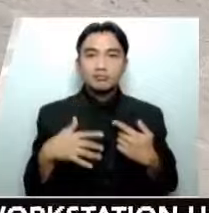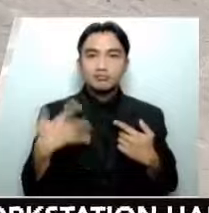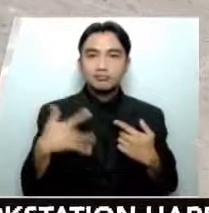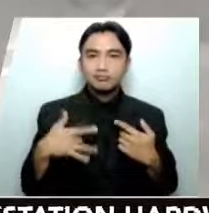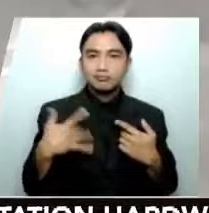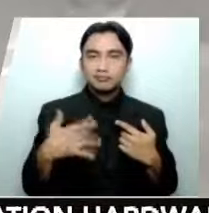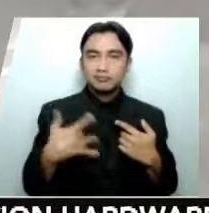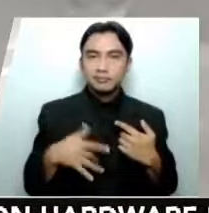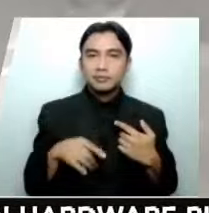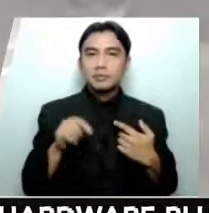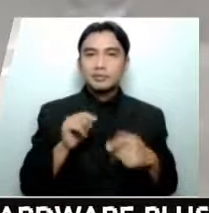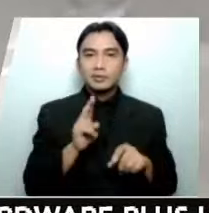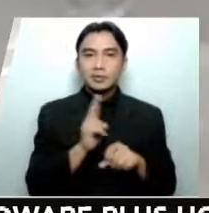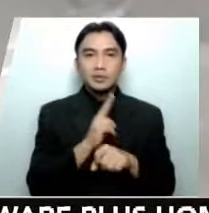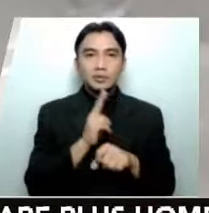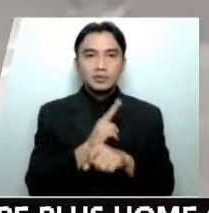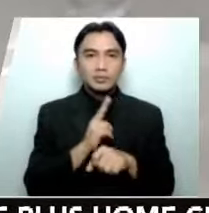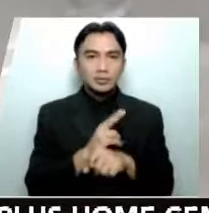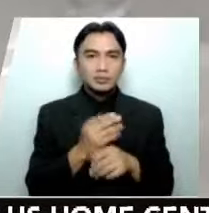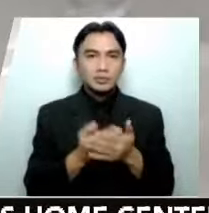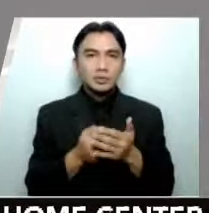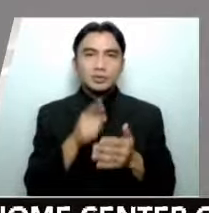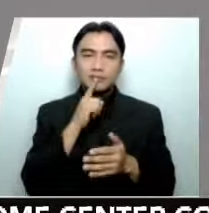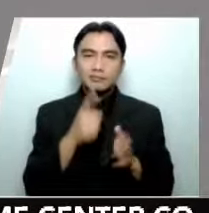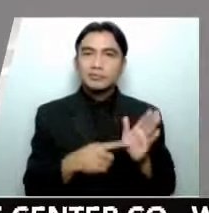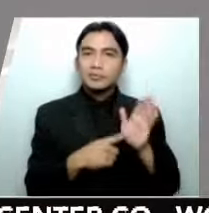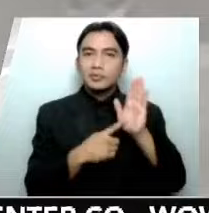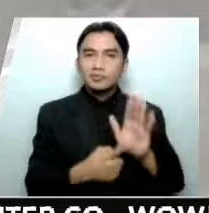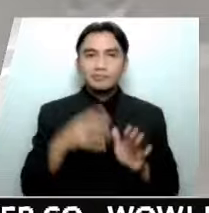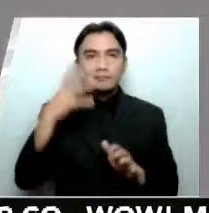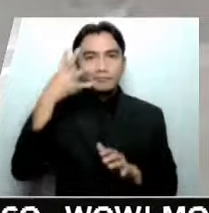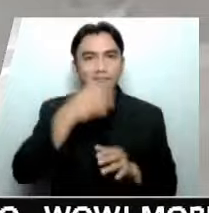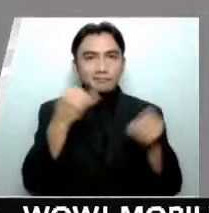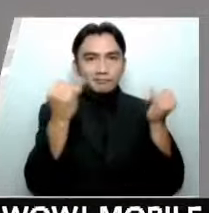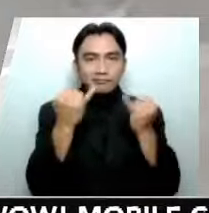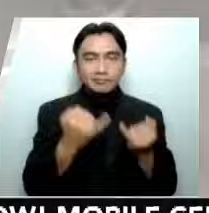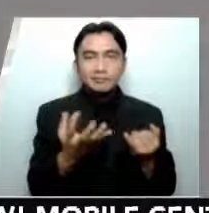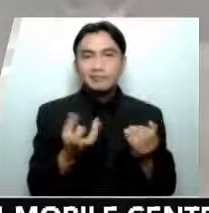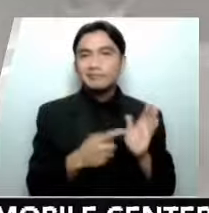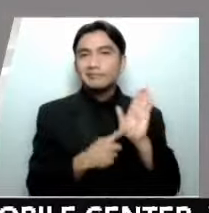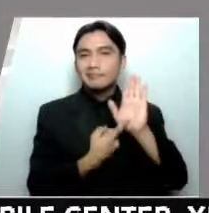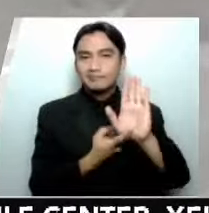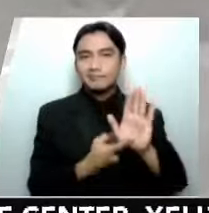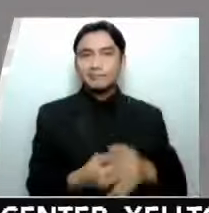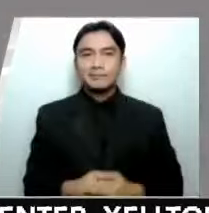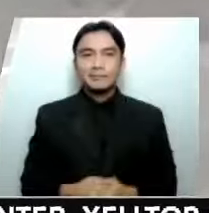na materyales, lutang pa rin ang imahe na nais niyang ipakita.